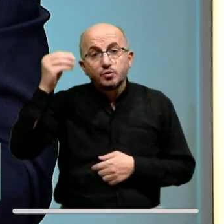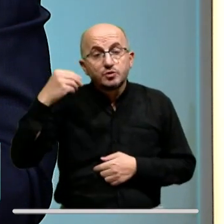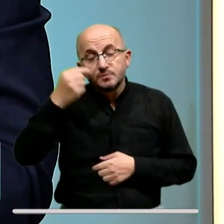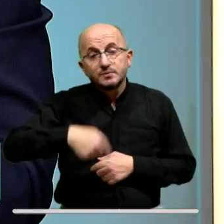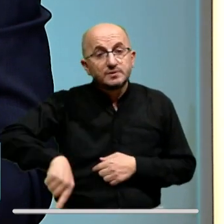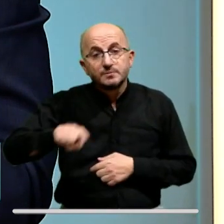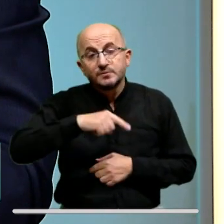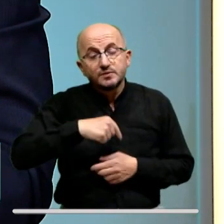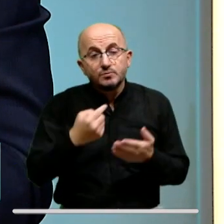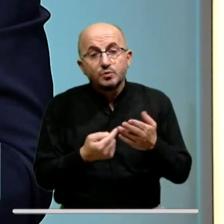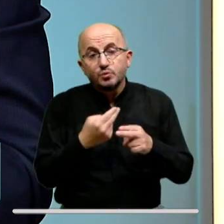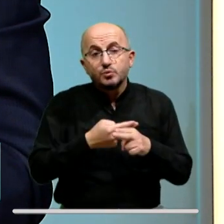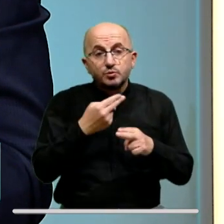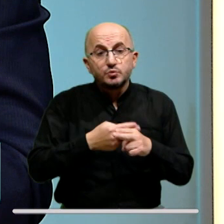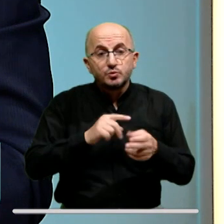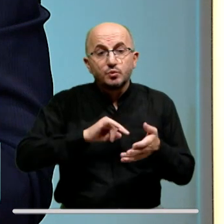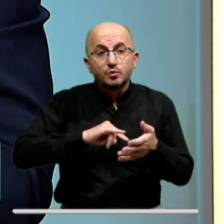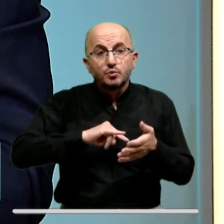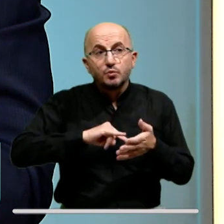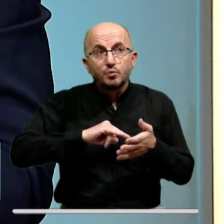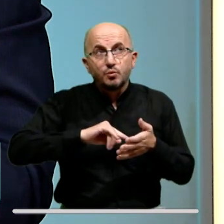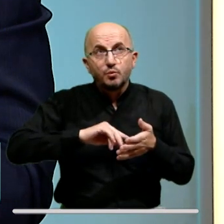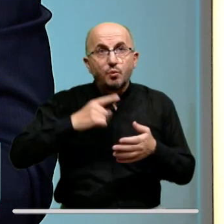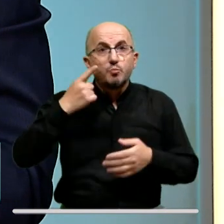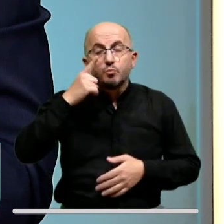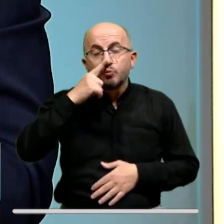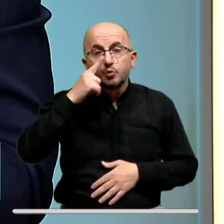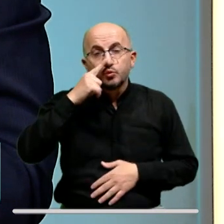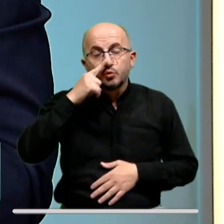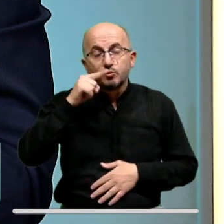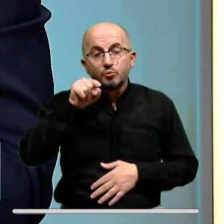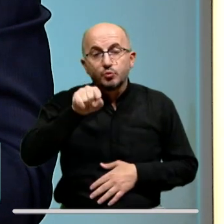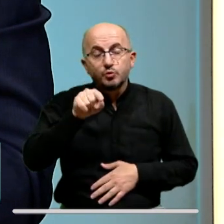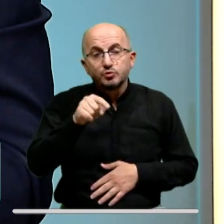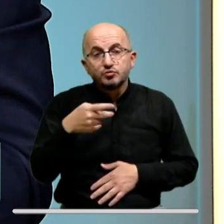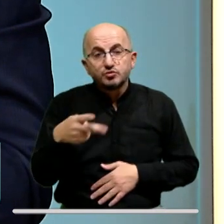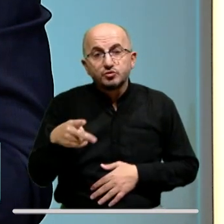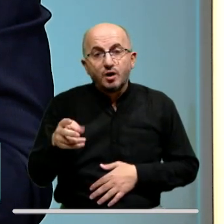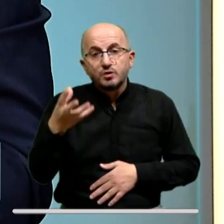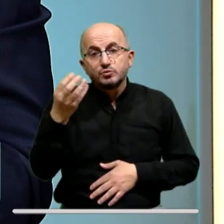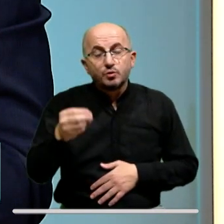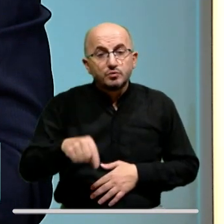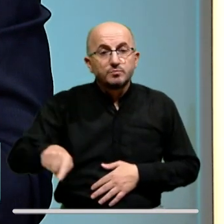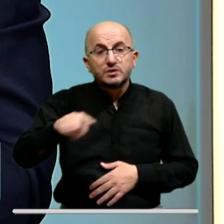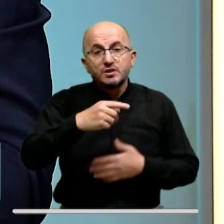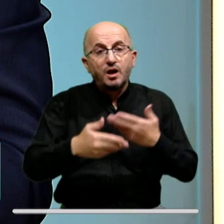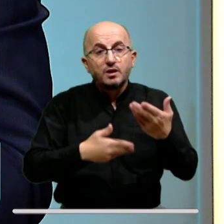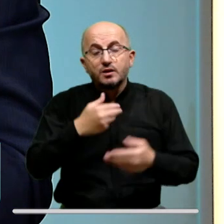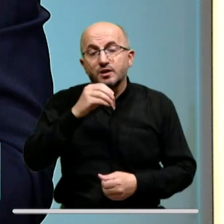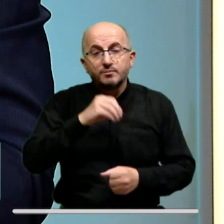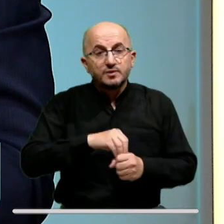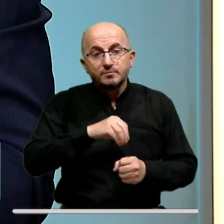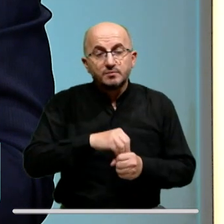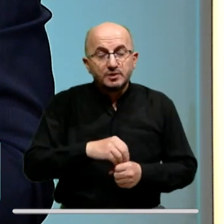bizim kurs yöneticimiz bunun caiz olduğunu bize anlatabilmek için, fiili